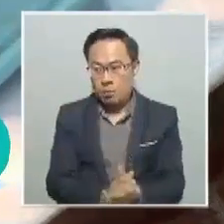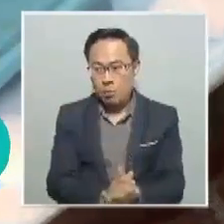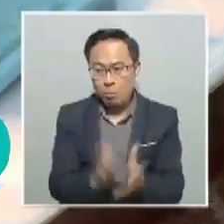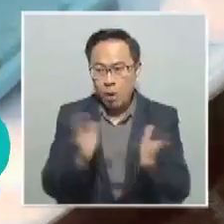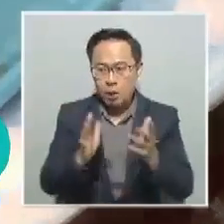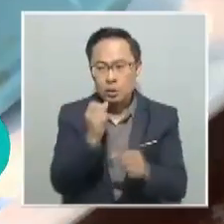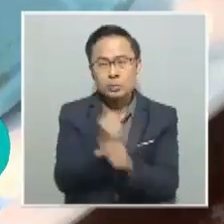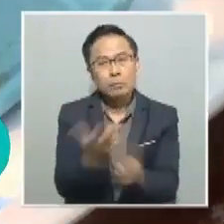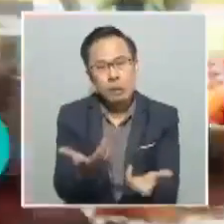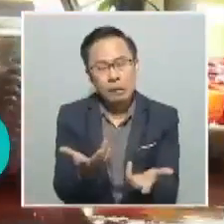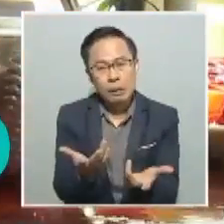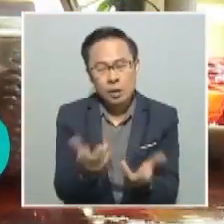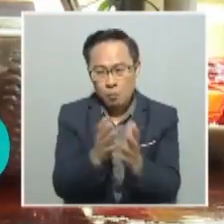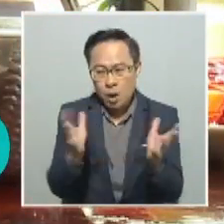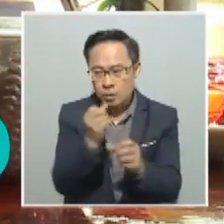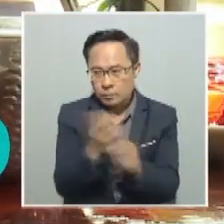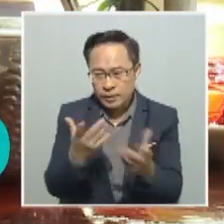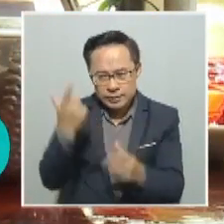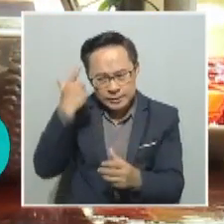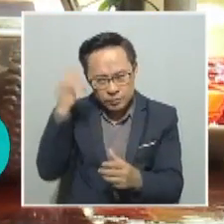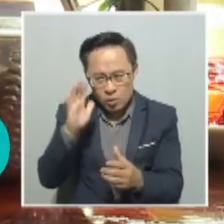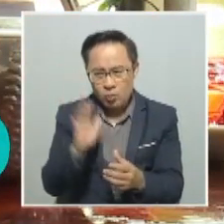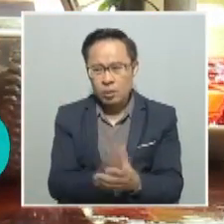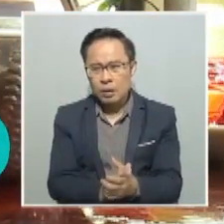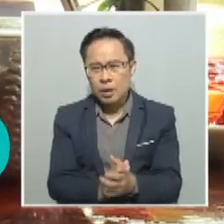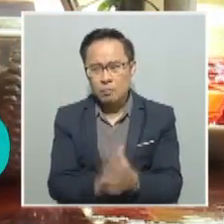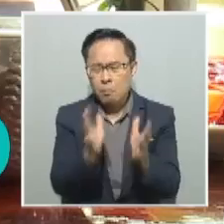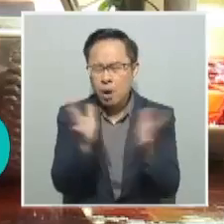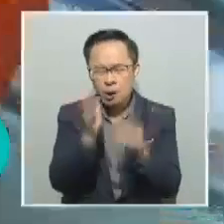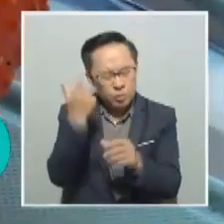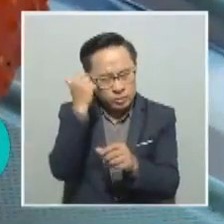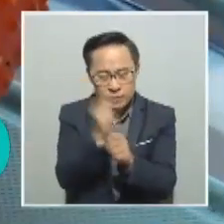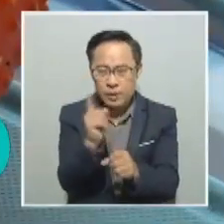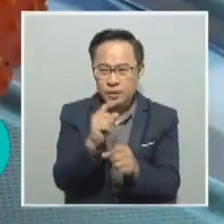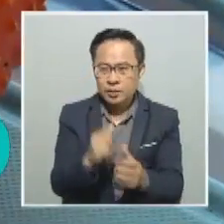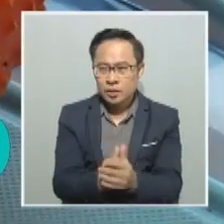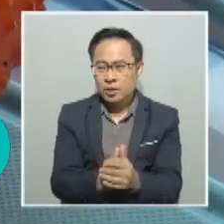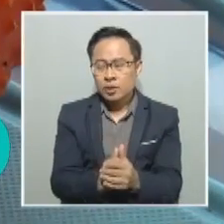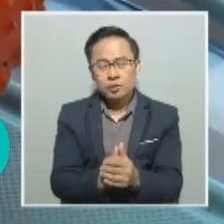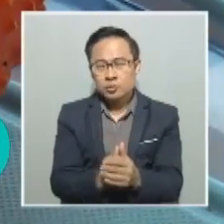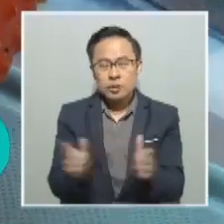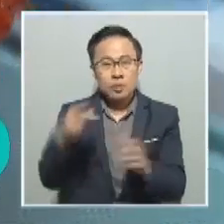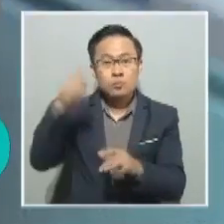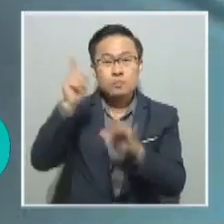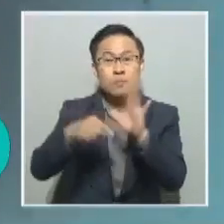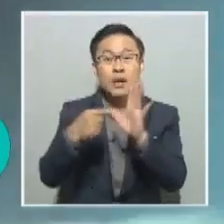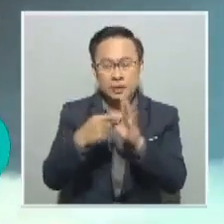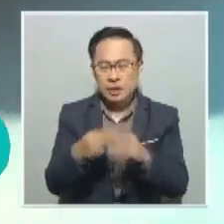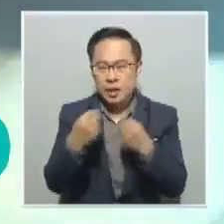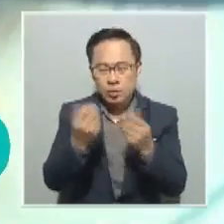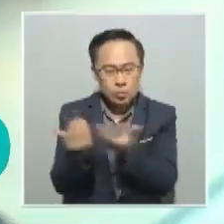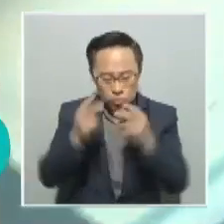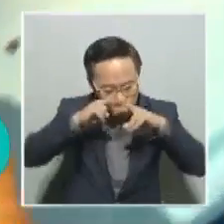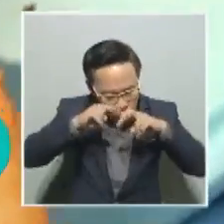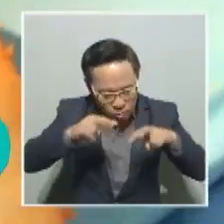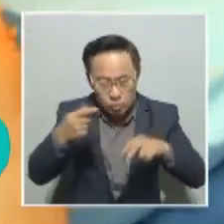ากจนไม่รู้จะเอาไปทำอะไรอีกโอ้โห คือไม่รู้จะทำอะไรก็เลยคุณป้าเนี่ยก็เลยให้ลูกสาวเนี่ยนะคะลองไปเสิร์ช